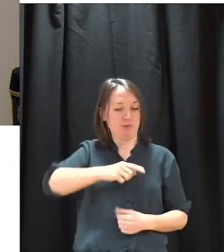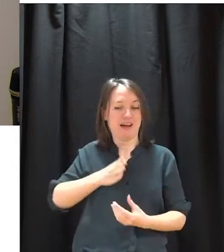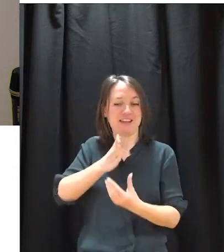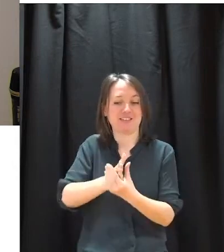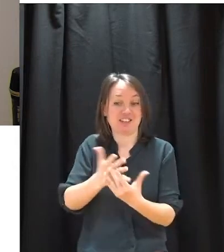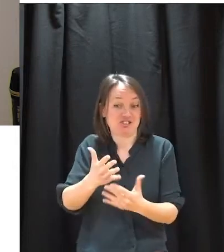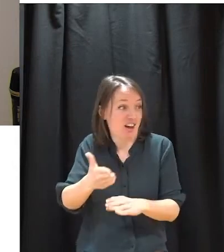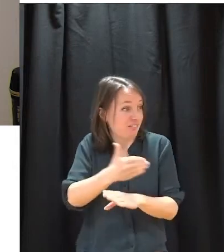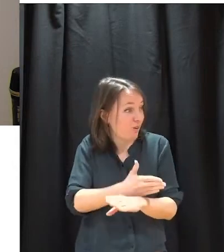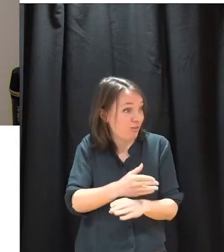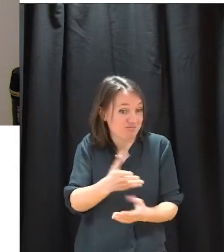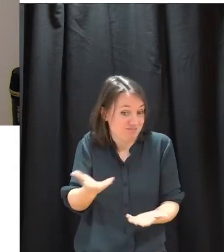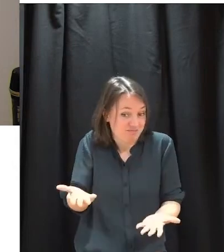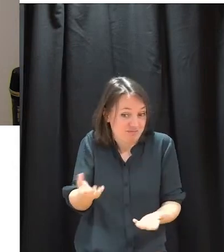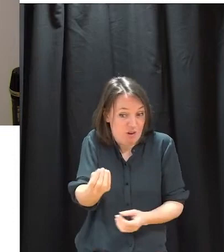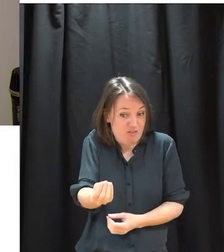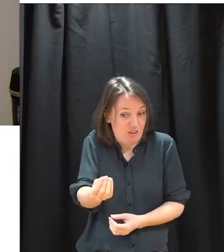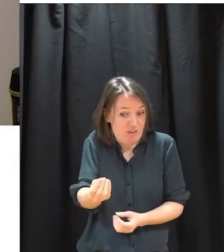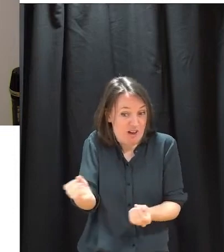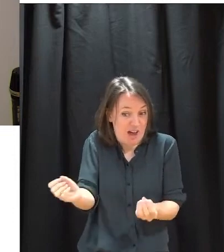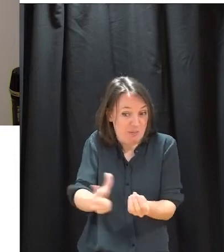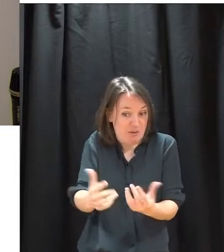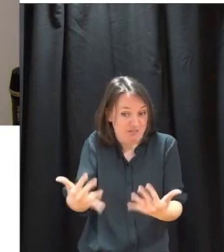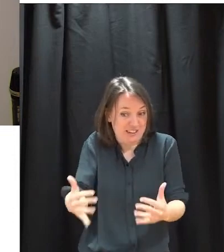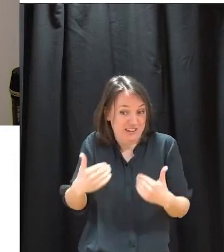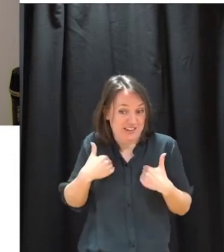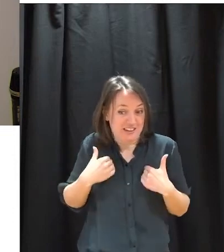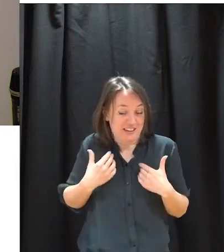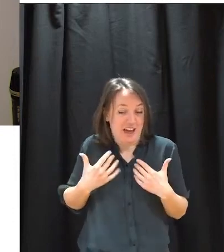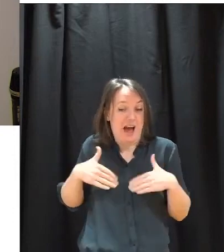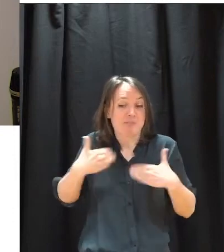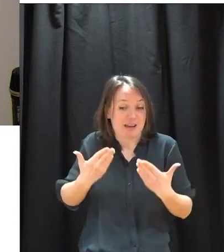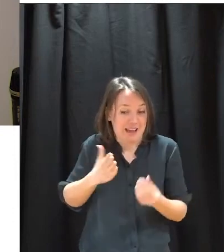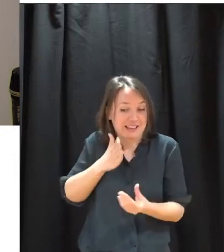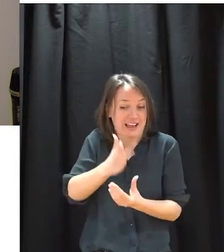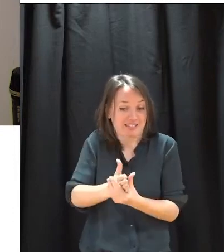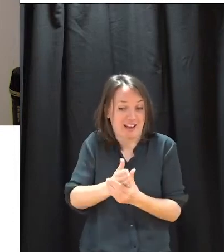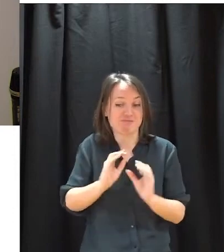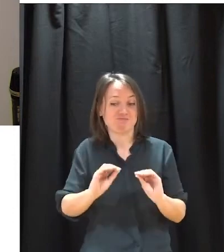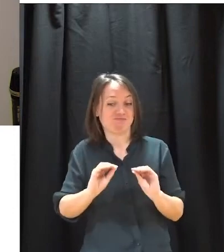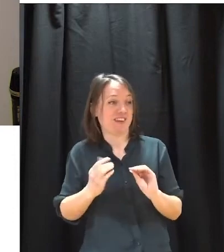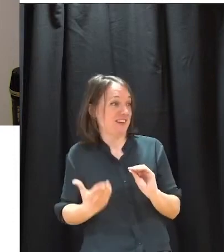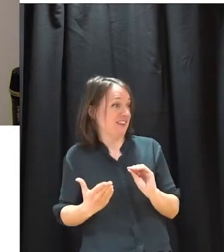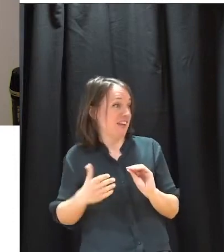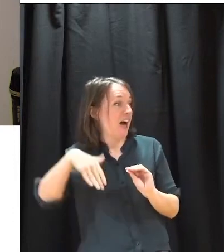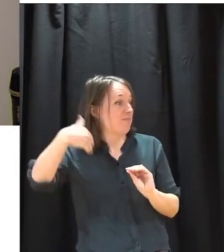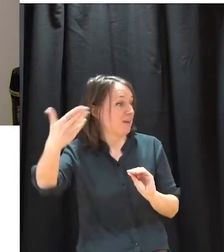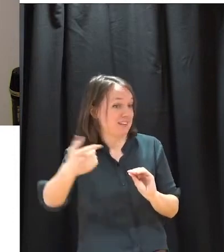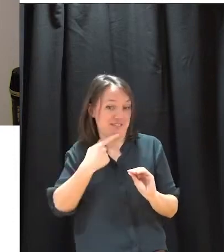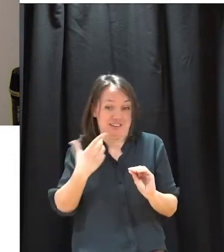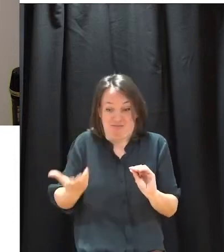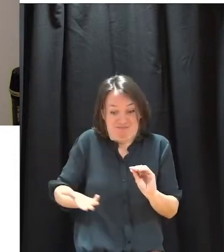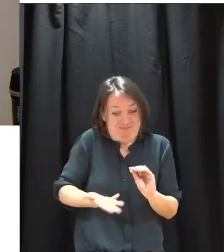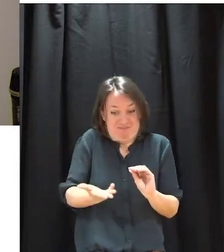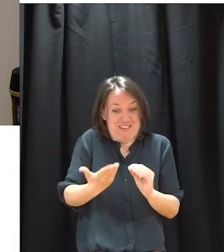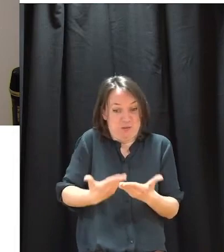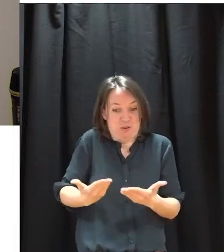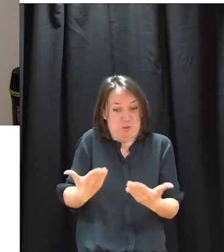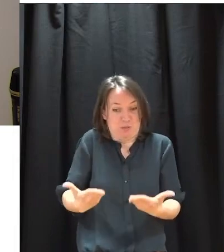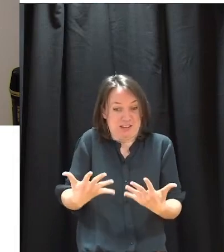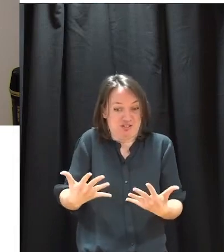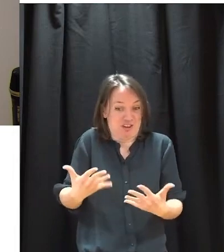l'enfant, il est déjà implanté. C'est-à-dire ce choix, il a été fait. Donc, on fait avec. Voilà. Et quand il faut réfléchir